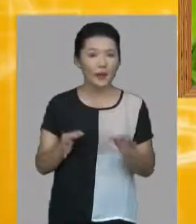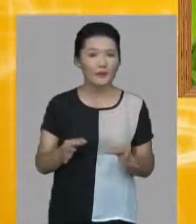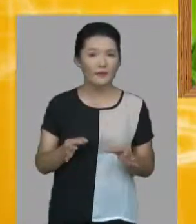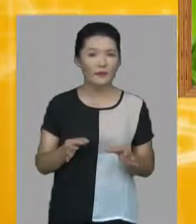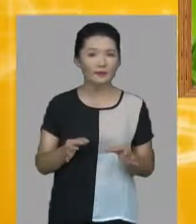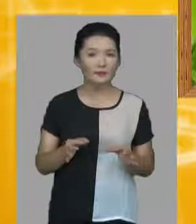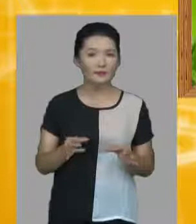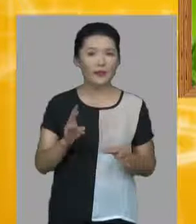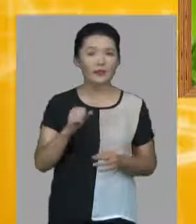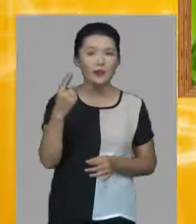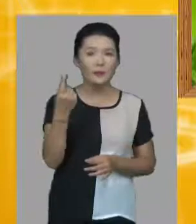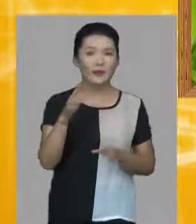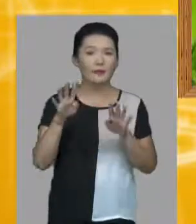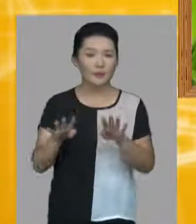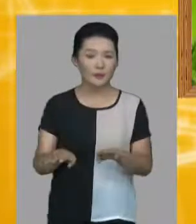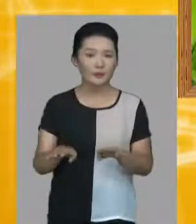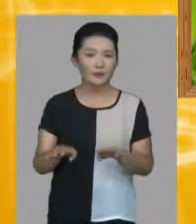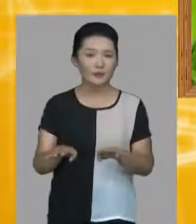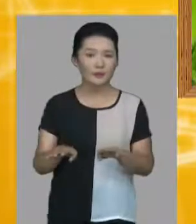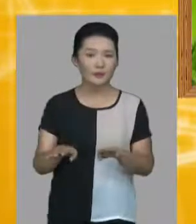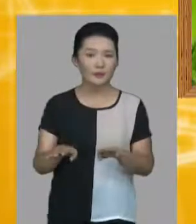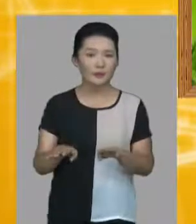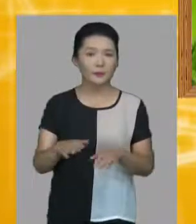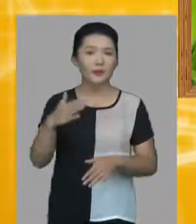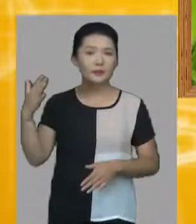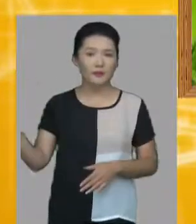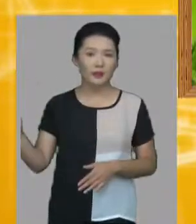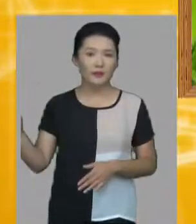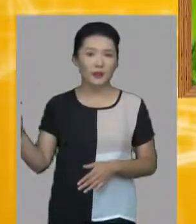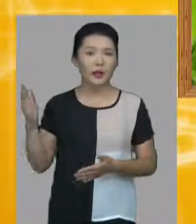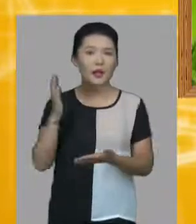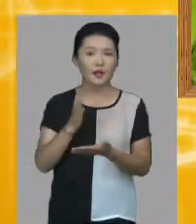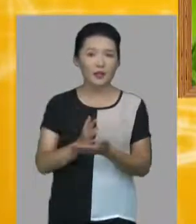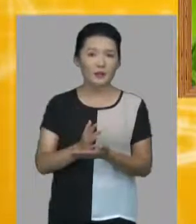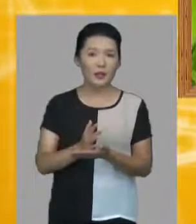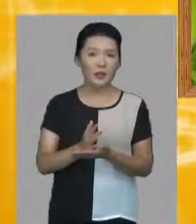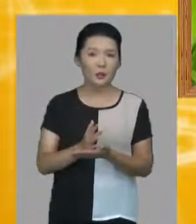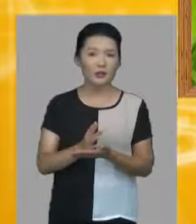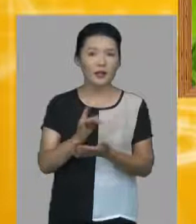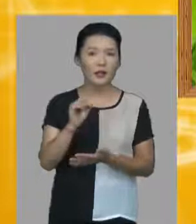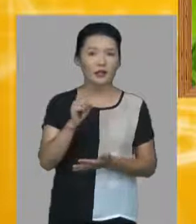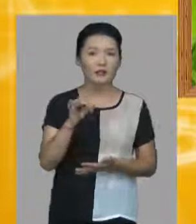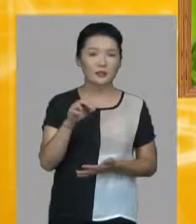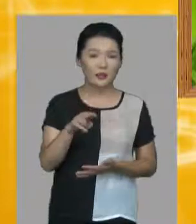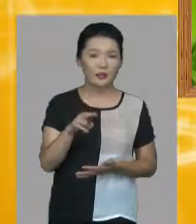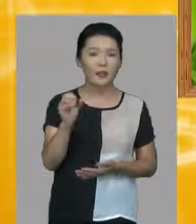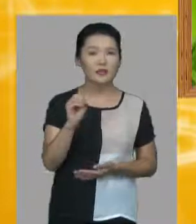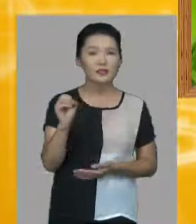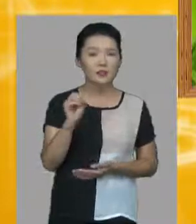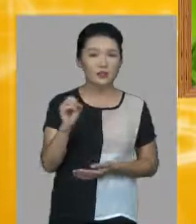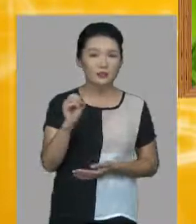Правильно, на первом месте справа расположен разряд